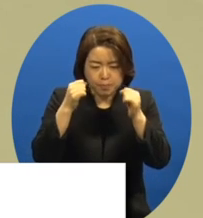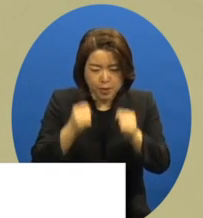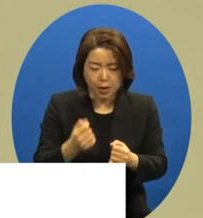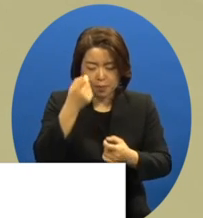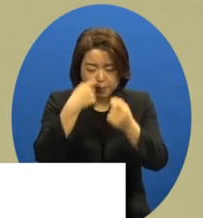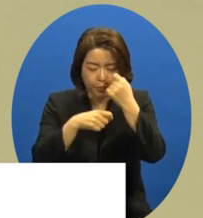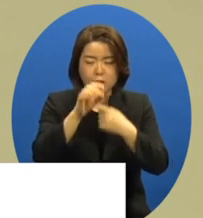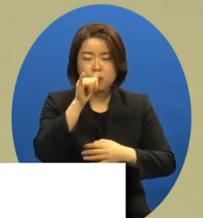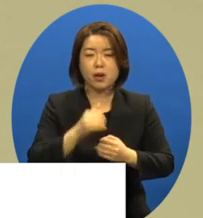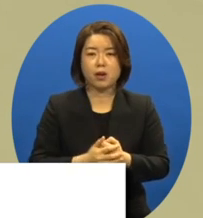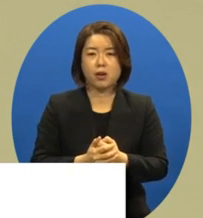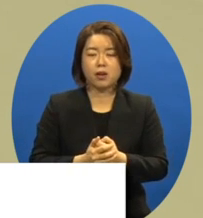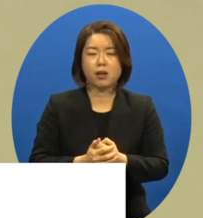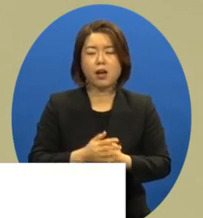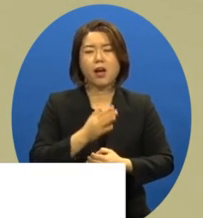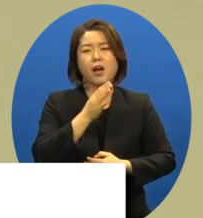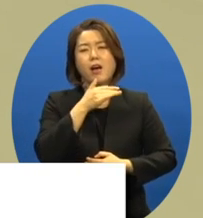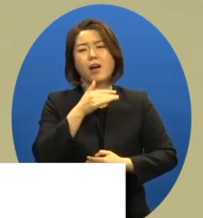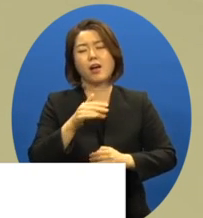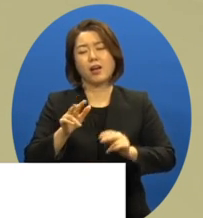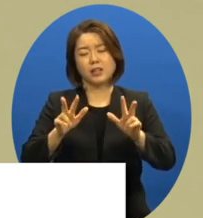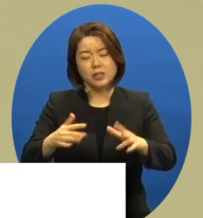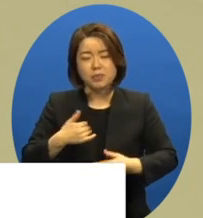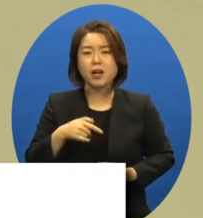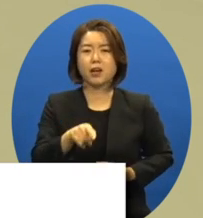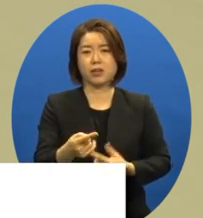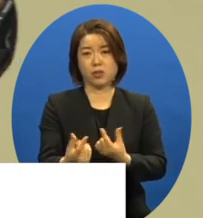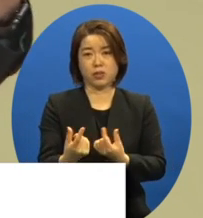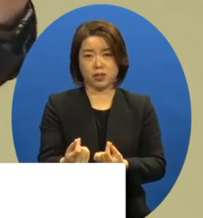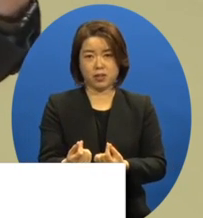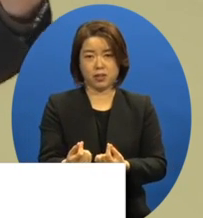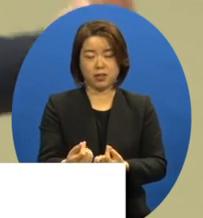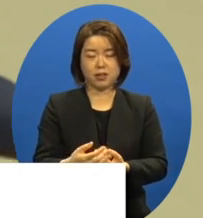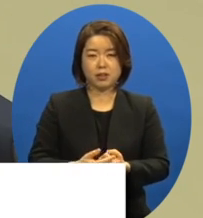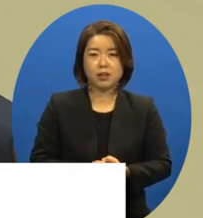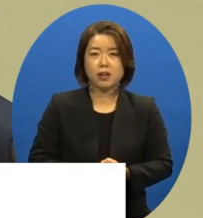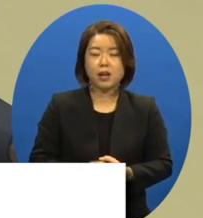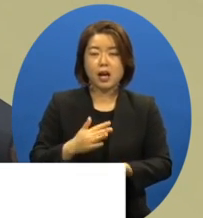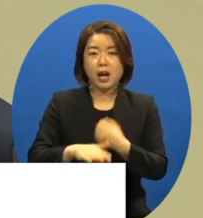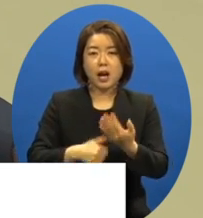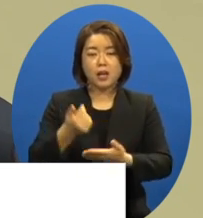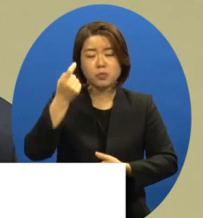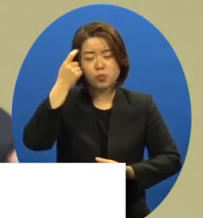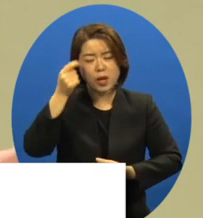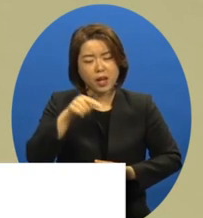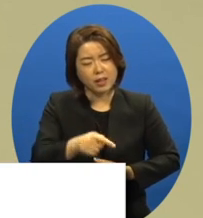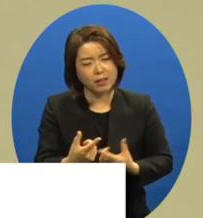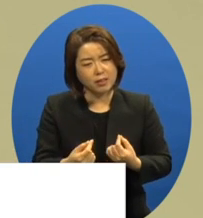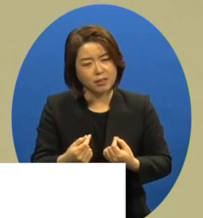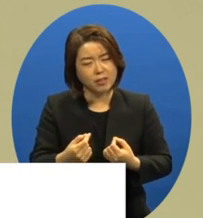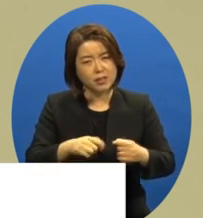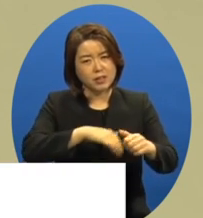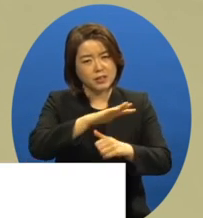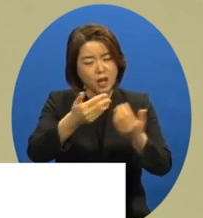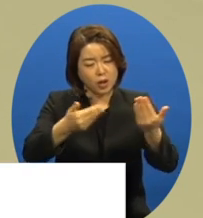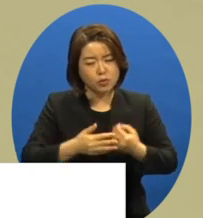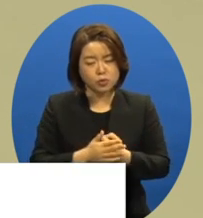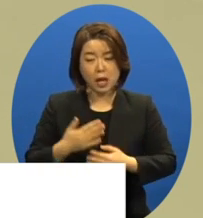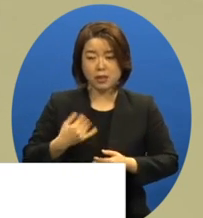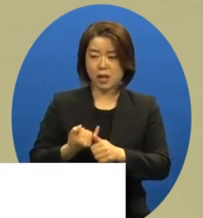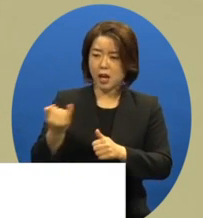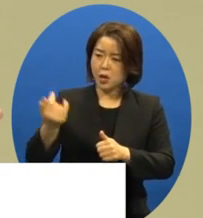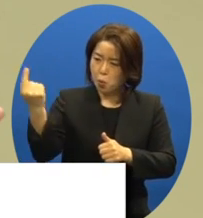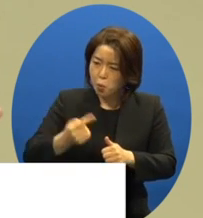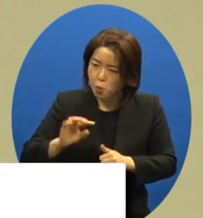지금 내가 그렇게 해야 되는 거구나. 하나님이 왜 이렇게 하시는지, 아내는 왜 찾아오지